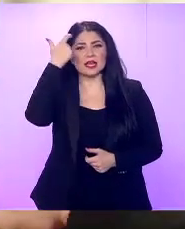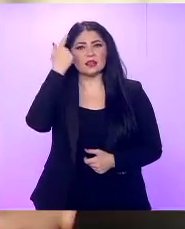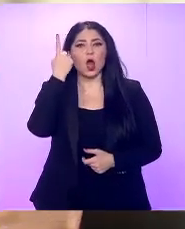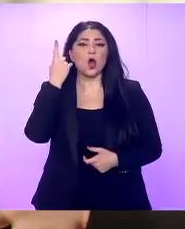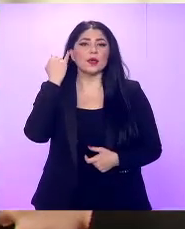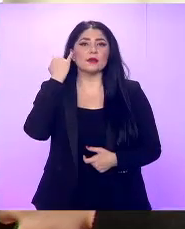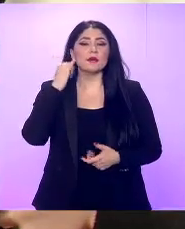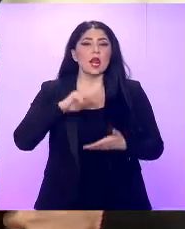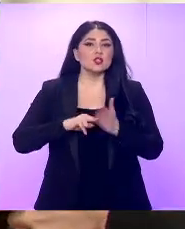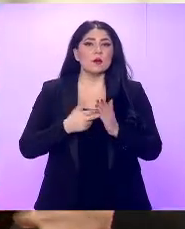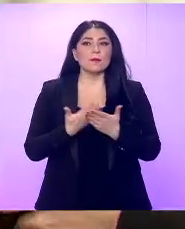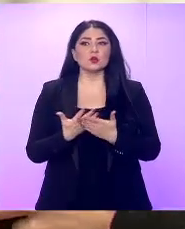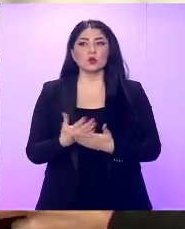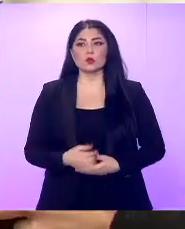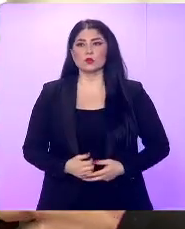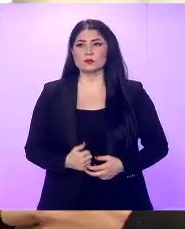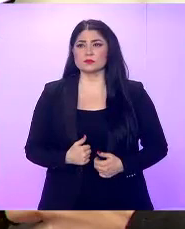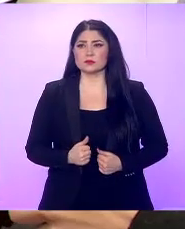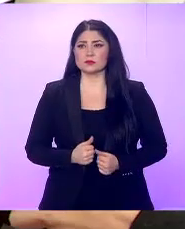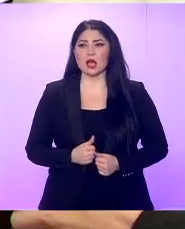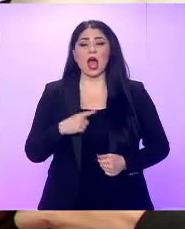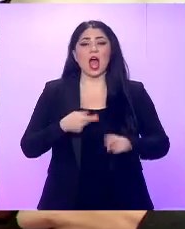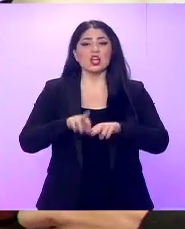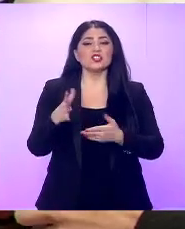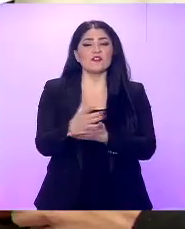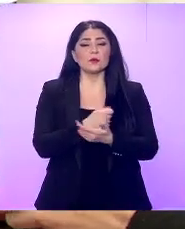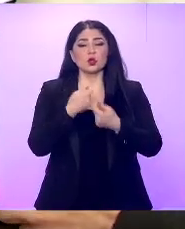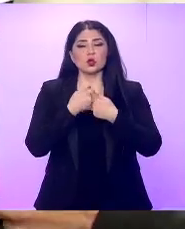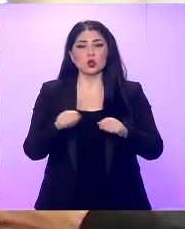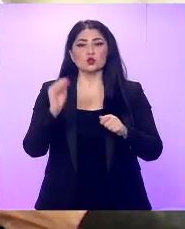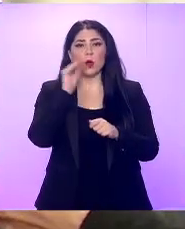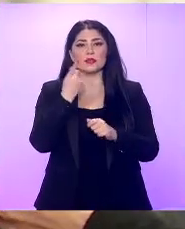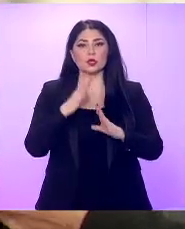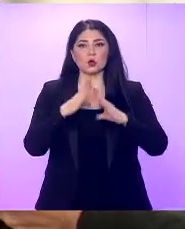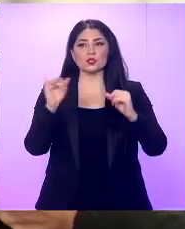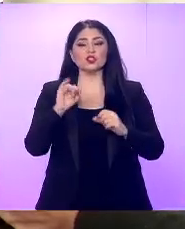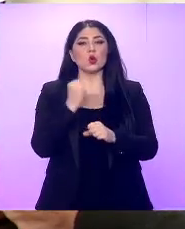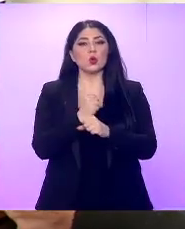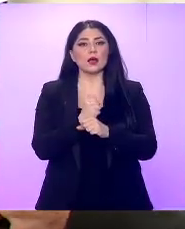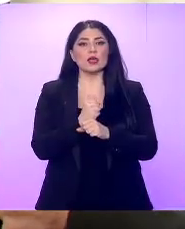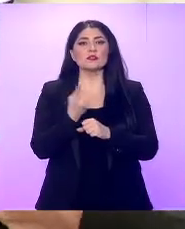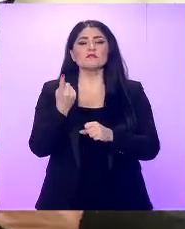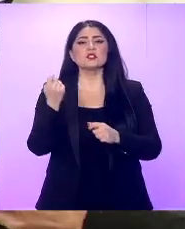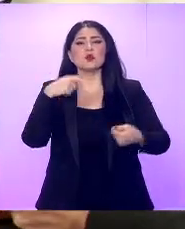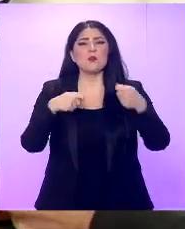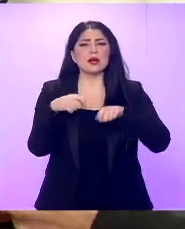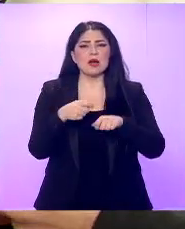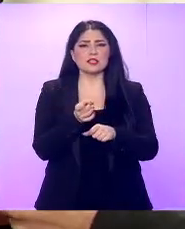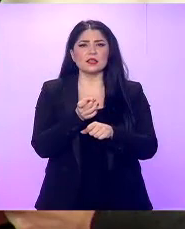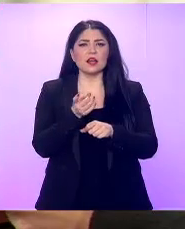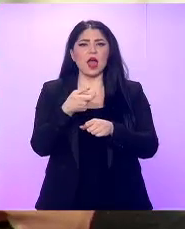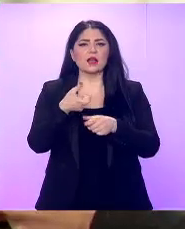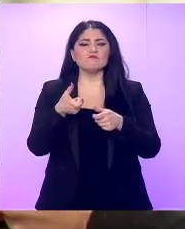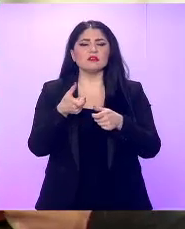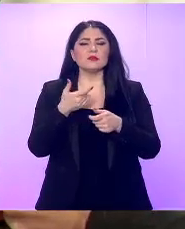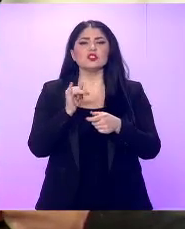la o soluție pentru a crește veniturile tuturor românilor și celor care lucrează la caserie în supermarket și au lucrat în toată